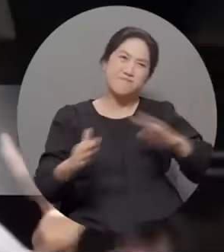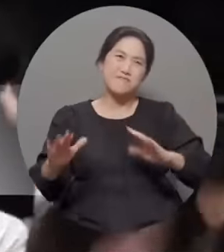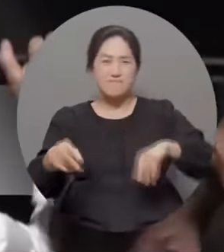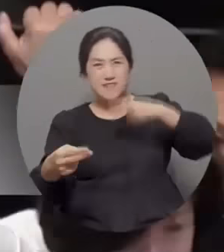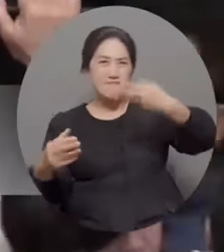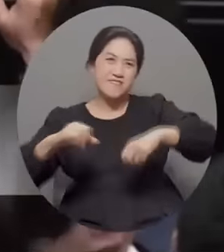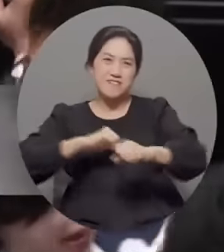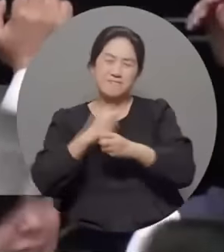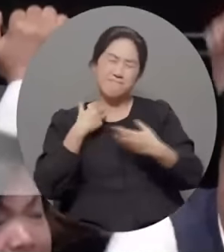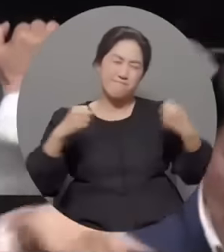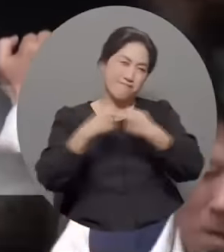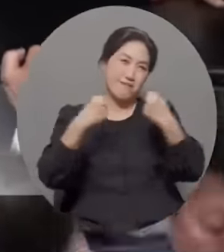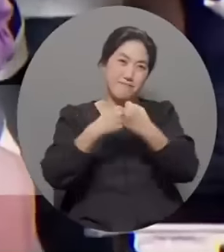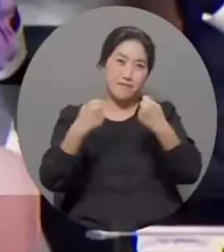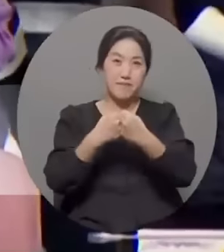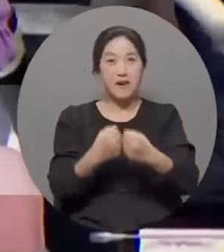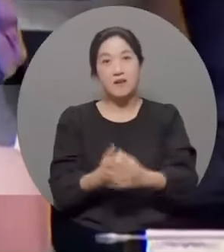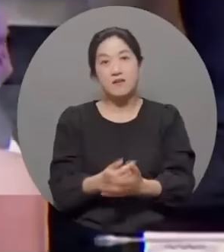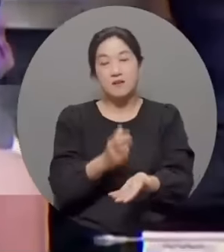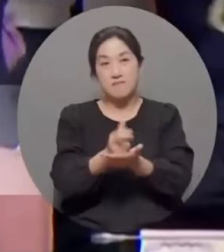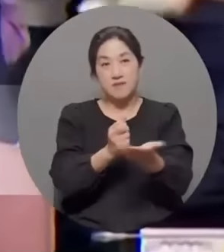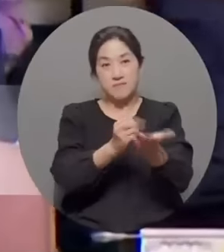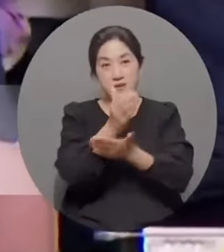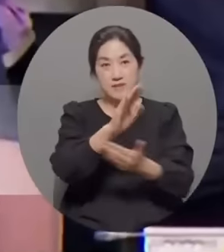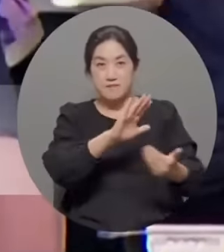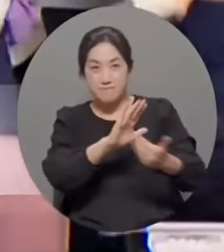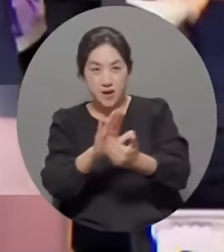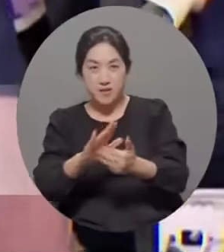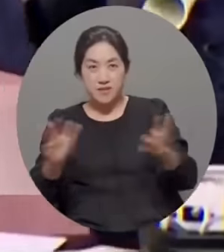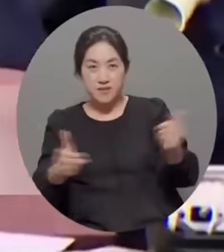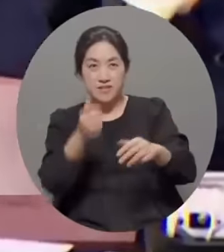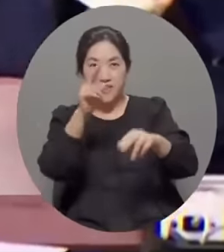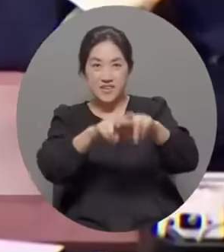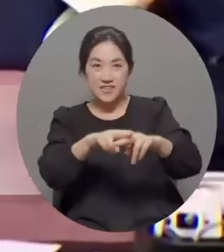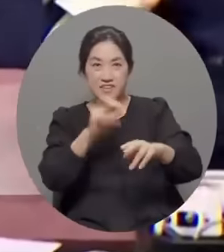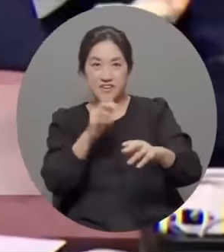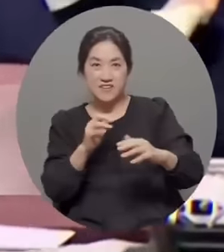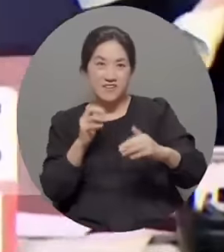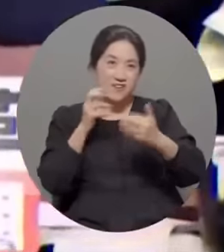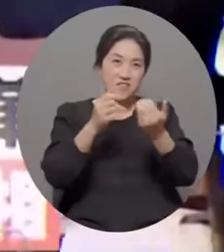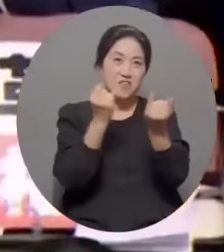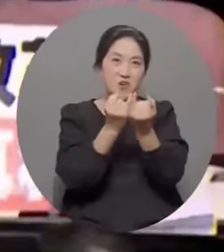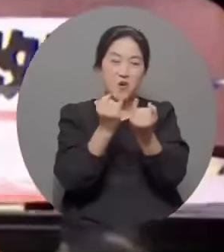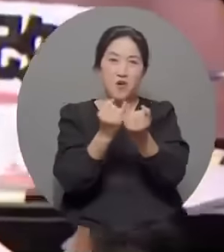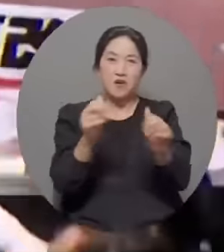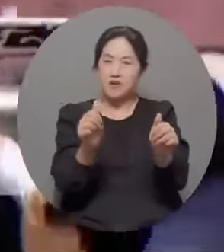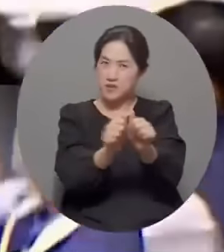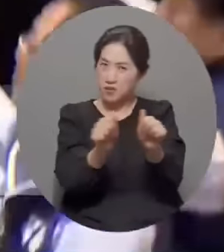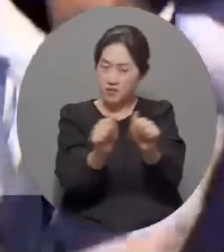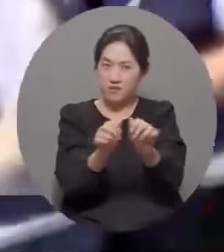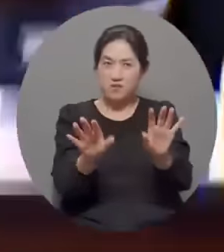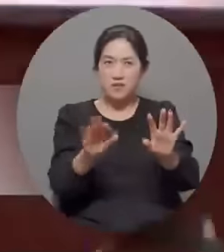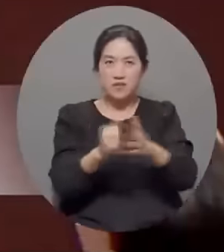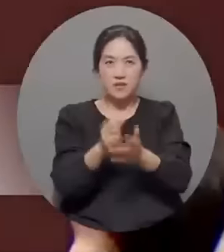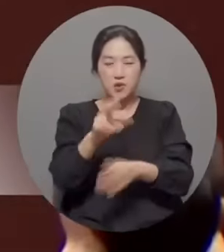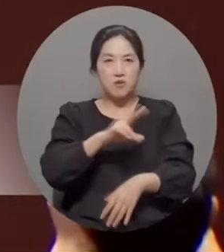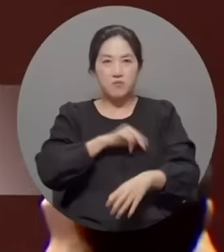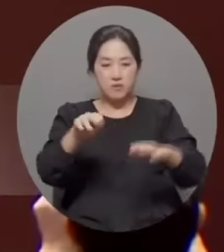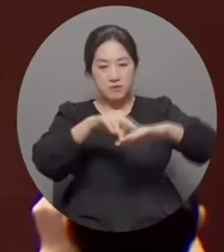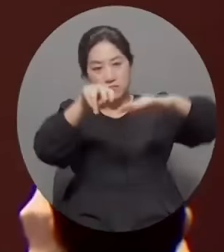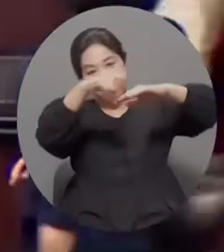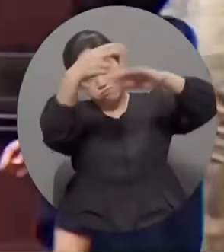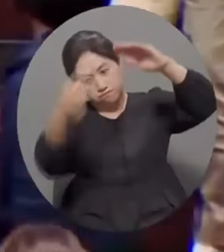거칠게 몸싸움을 벌였고 법안 처리를 막으려 의장석으로 진입하던 여당 의원들이 연단 아래로 추락하는 사고도